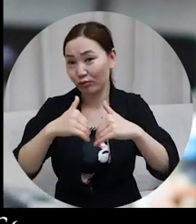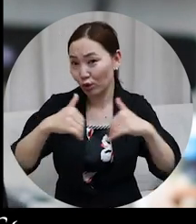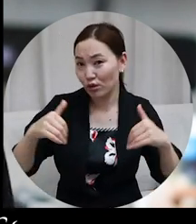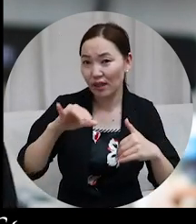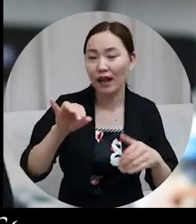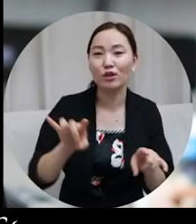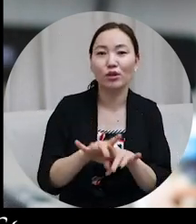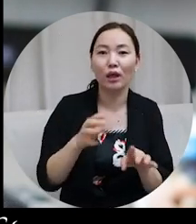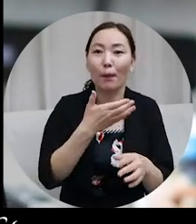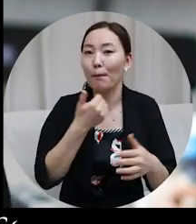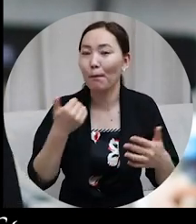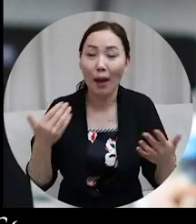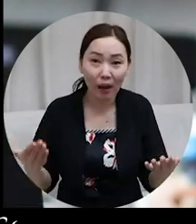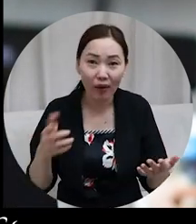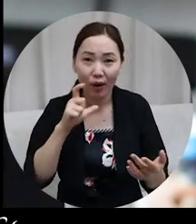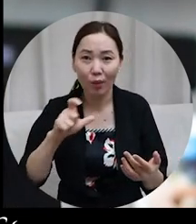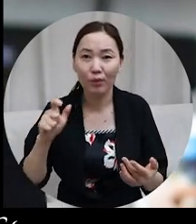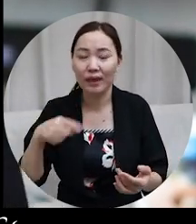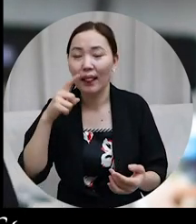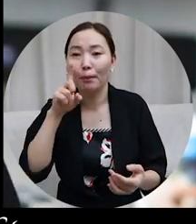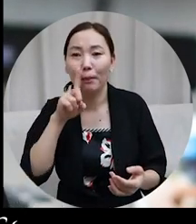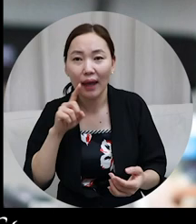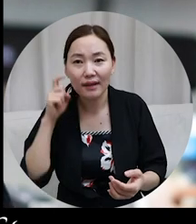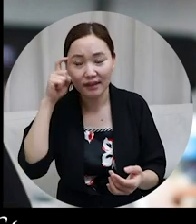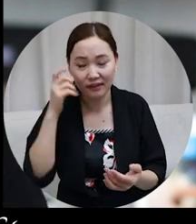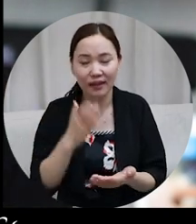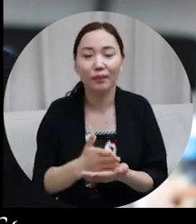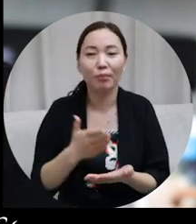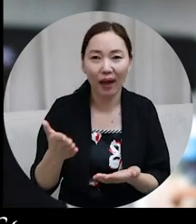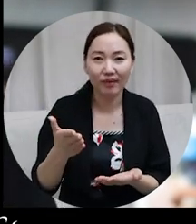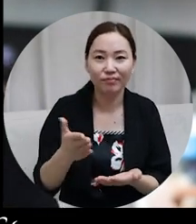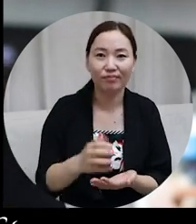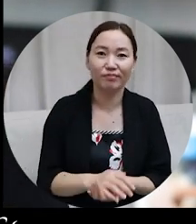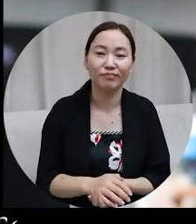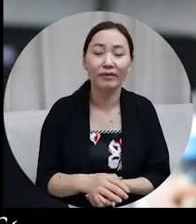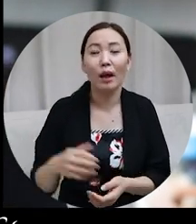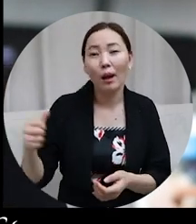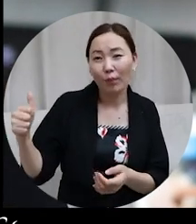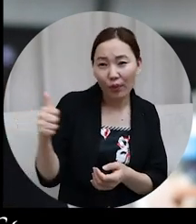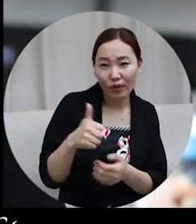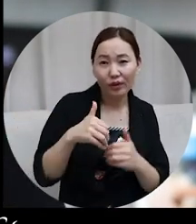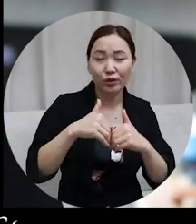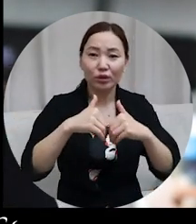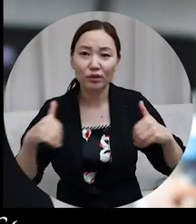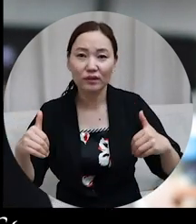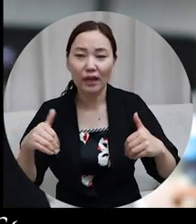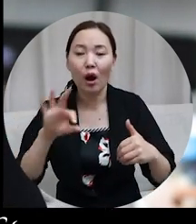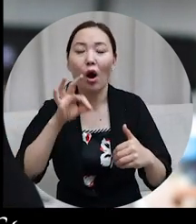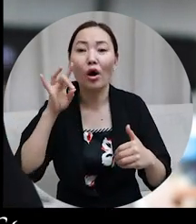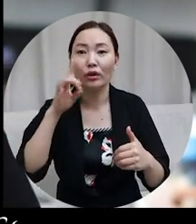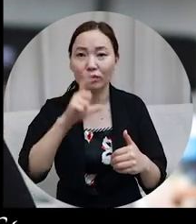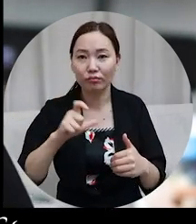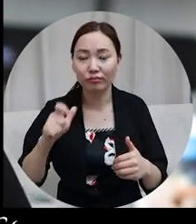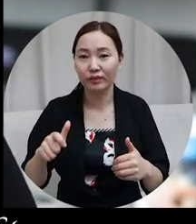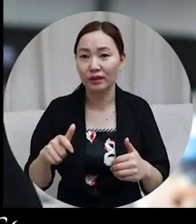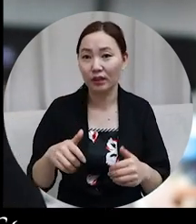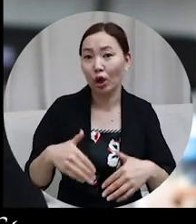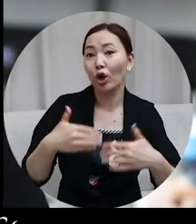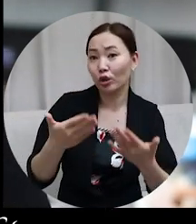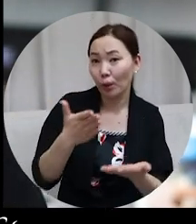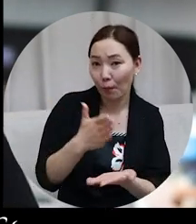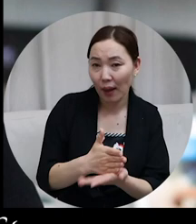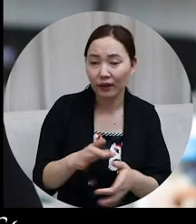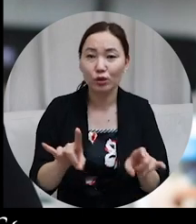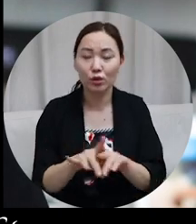байхгүй. Хүмүүс түр хэлмээр санагдаа. Тэгээд тэнхээгээд бас бүр нэг тустай одоо өөр хүнд заяадаг юм бол